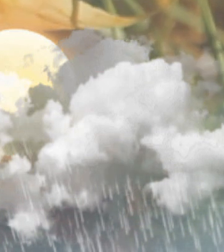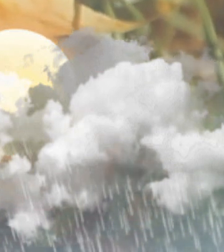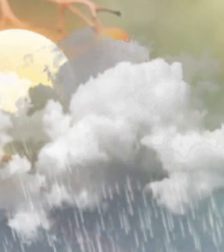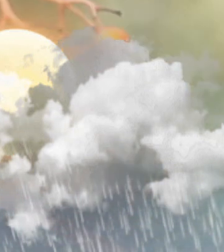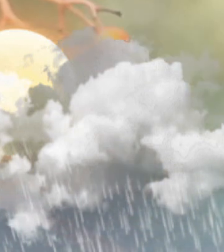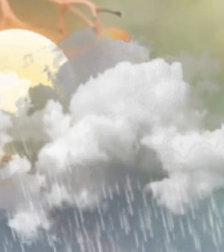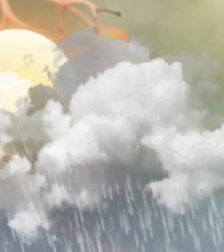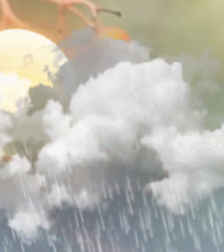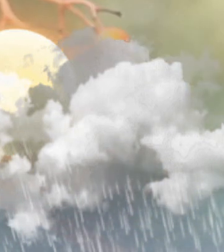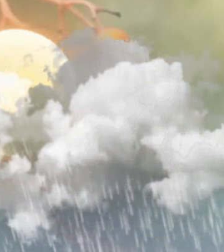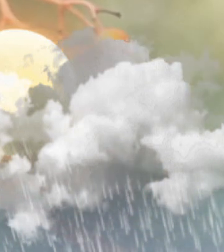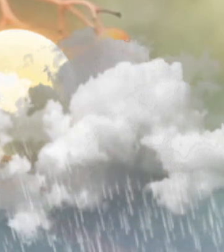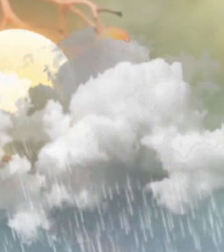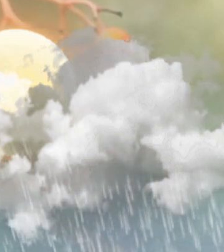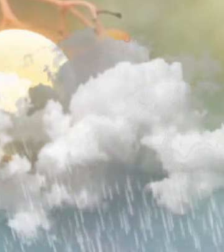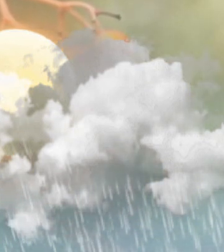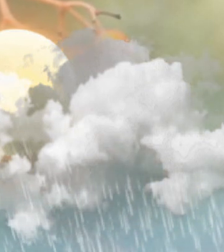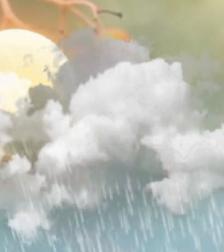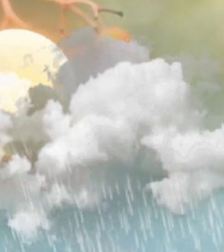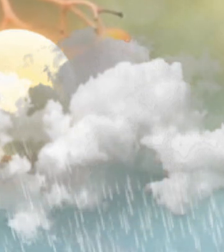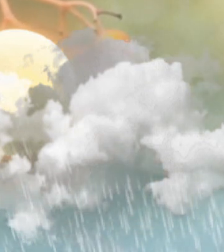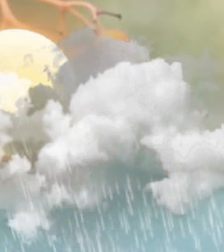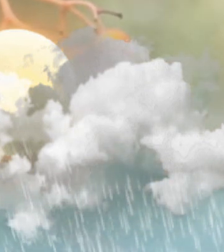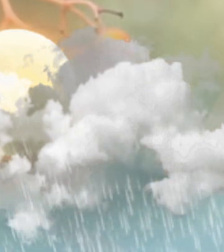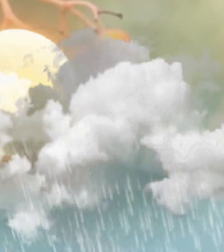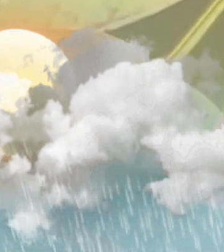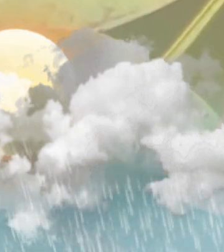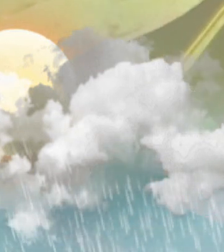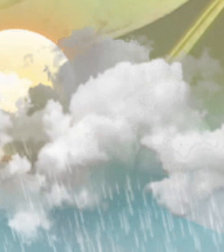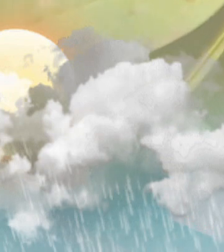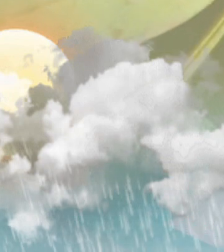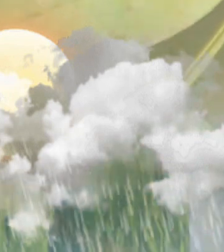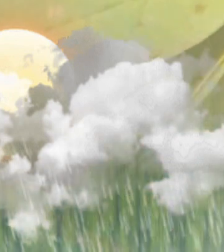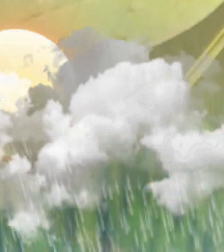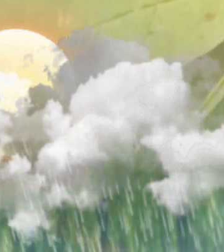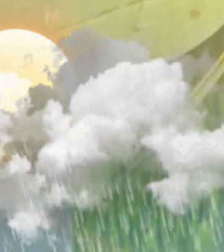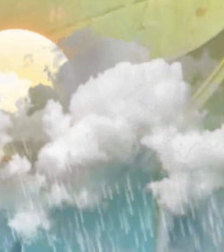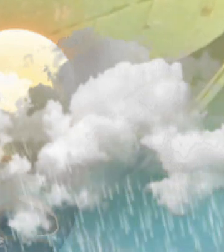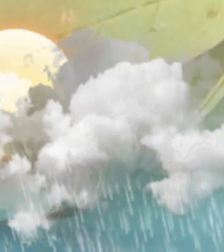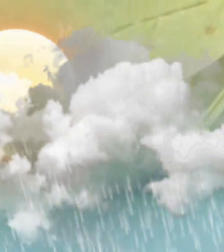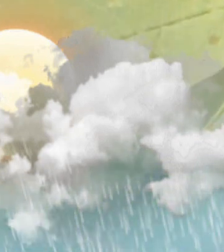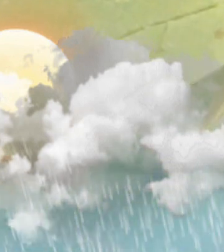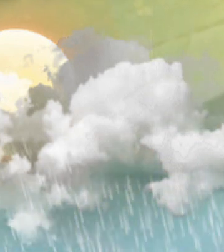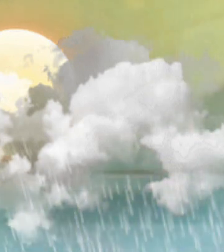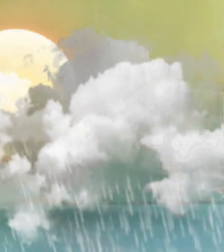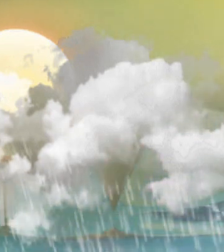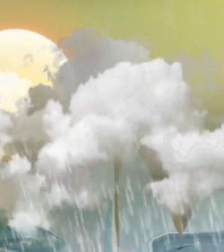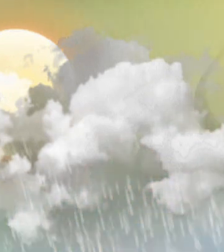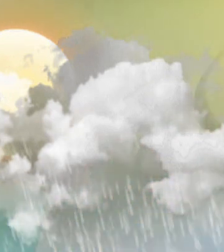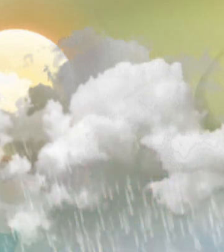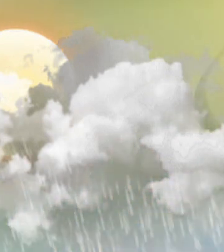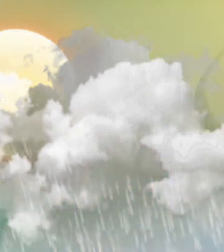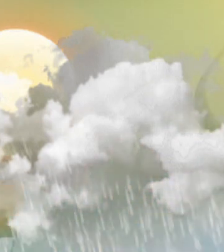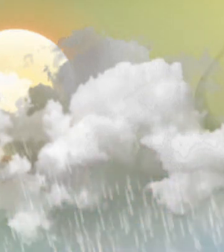будзе раніцай і вечарам і да плюс 9 днём. Пераменная воблачнасць, невялікі дождж, вецер заходні